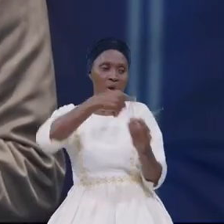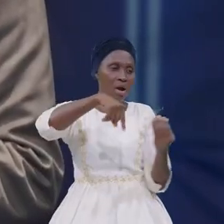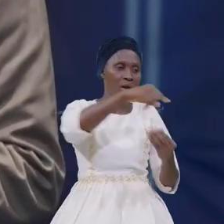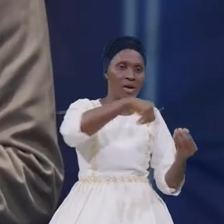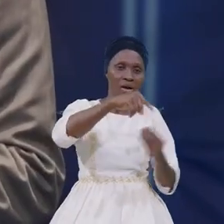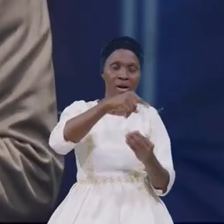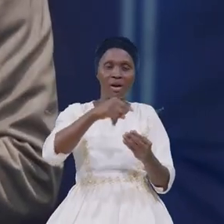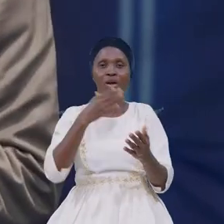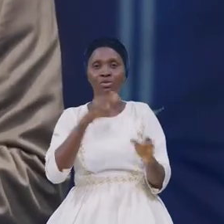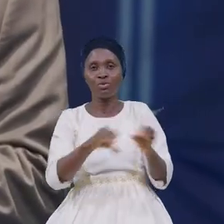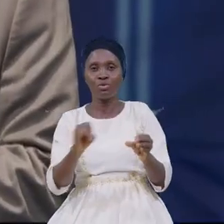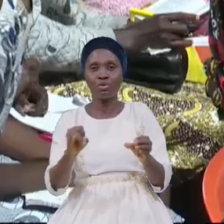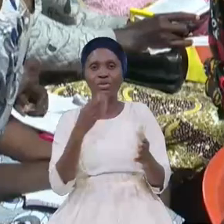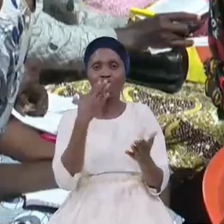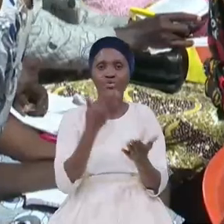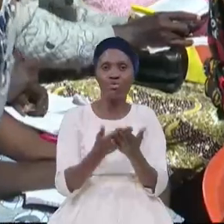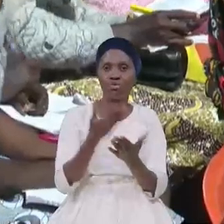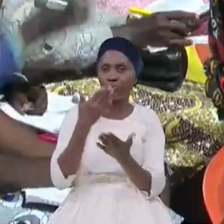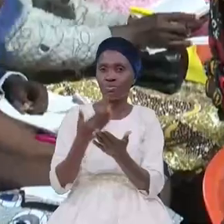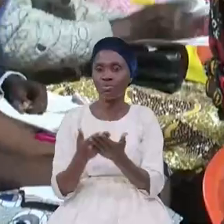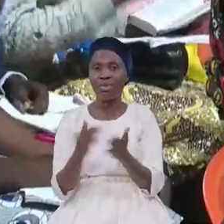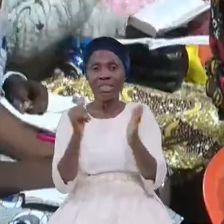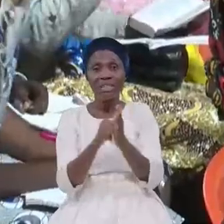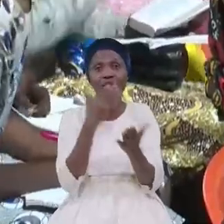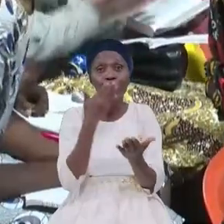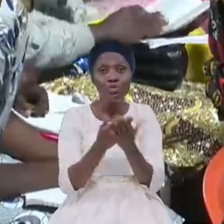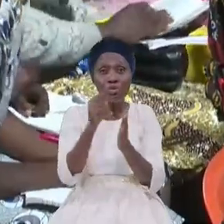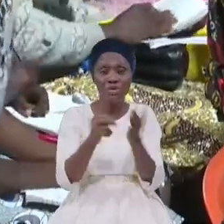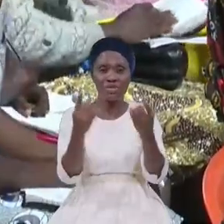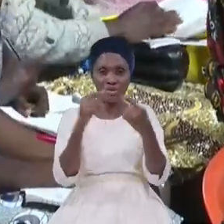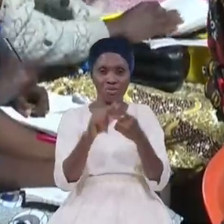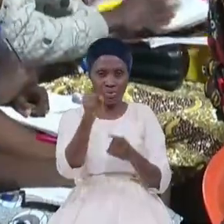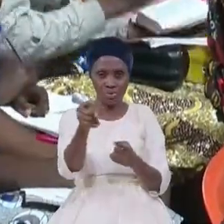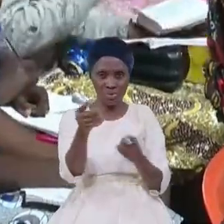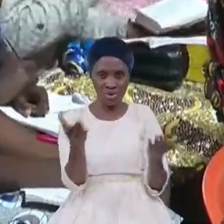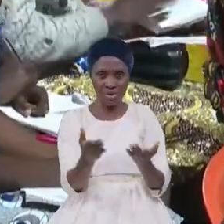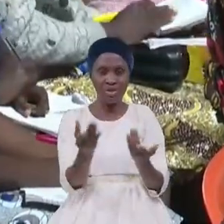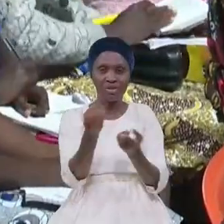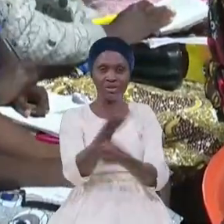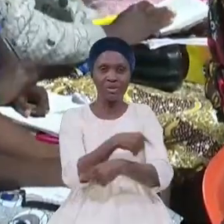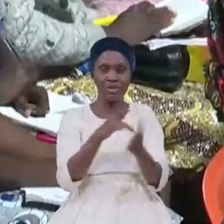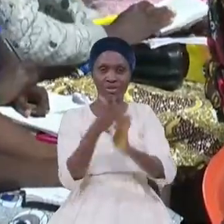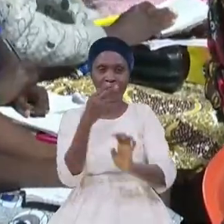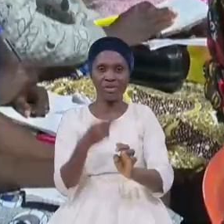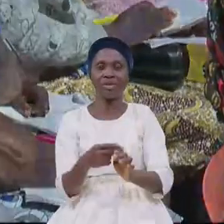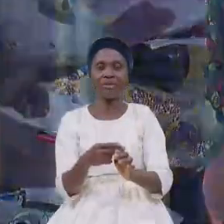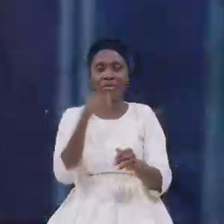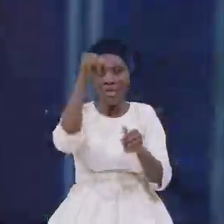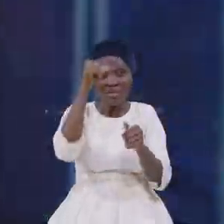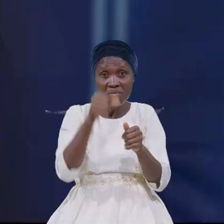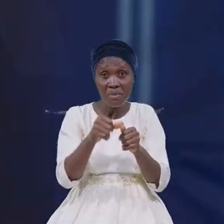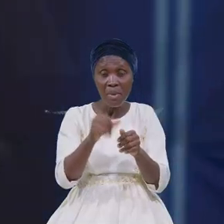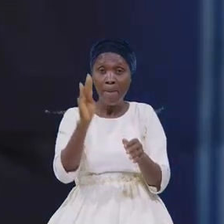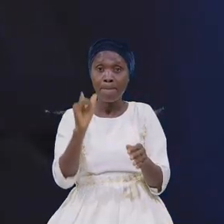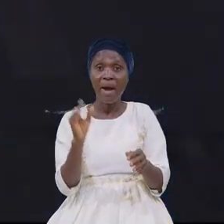lieu en lieu faisant du bien. La bonté est venue à vous ce jour faisant du bien. Rappelez-vous, c'est pas la grâce.